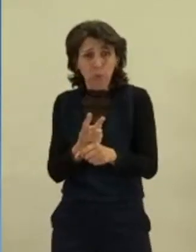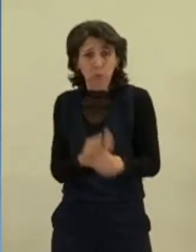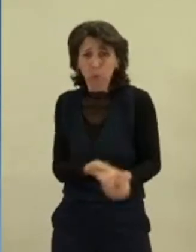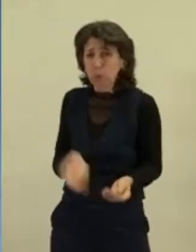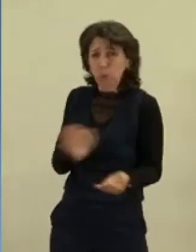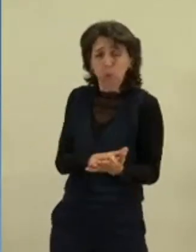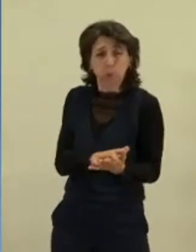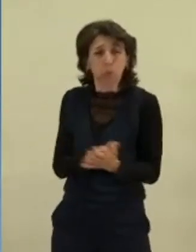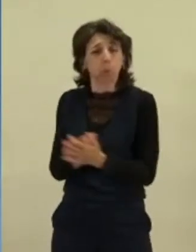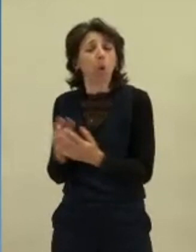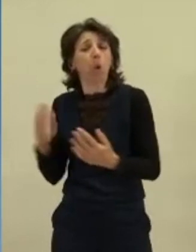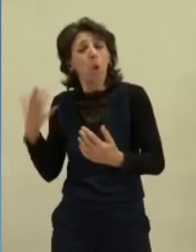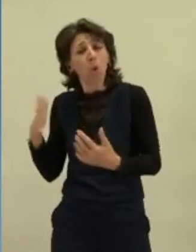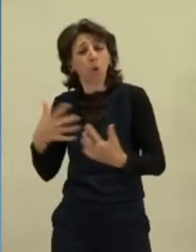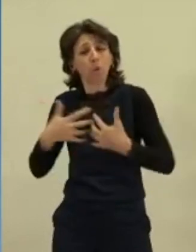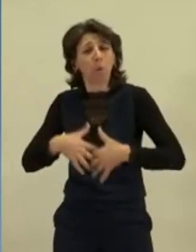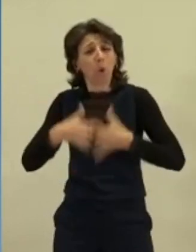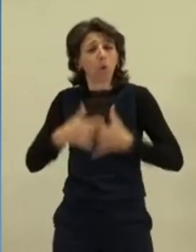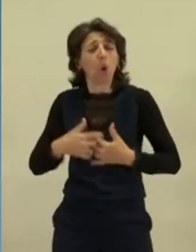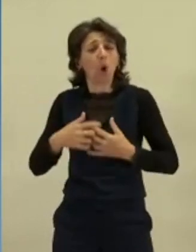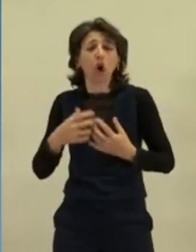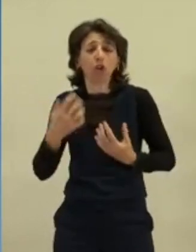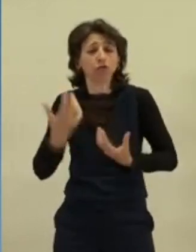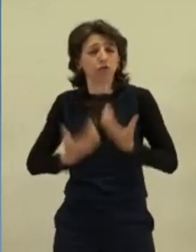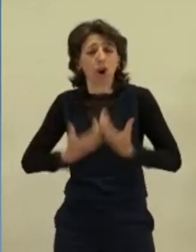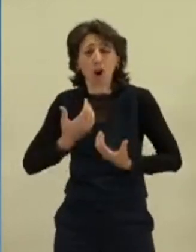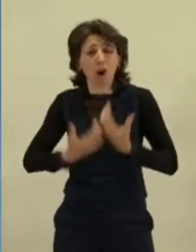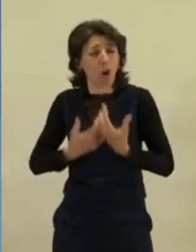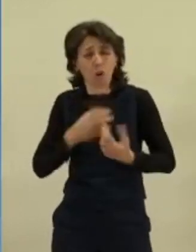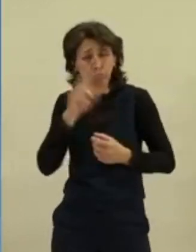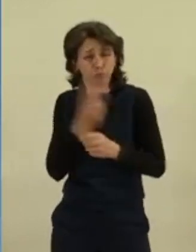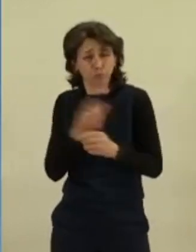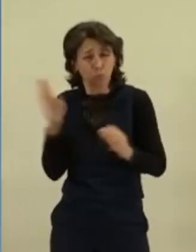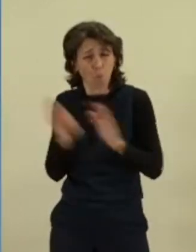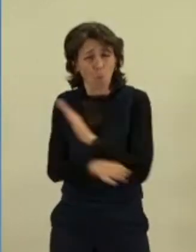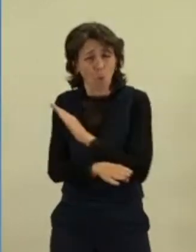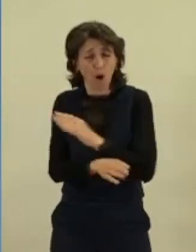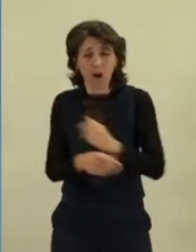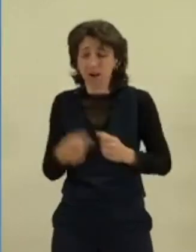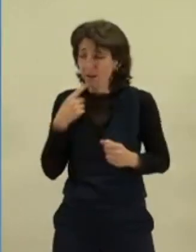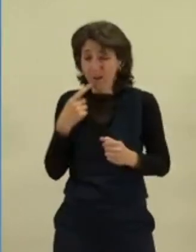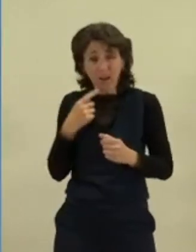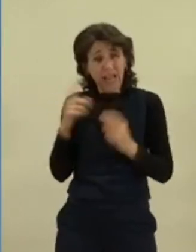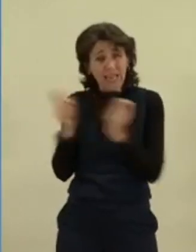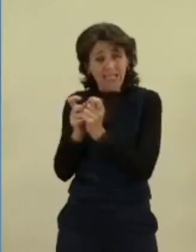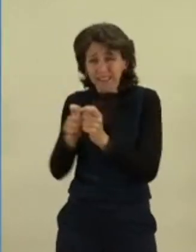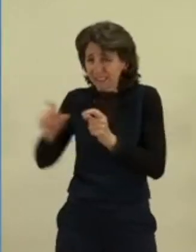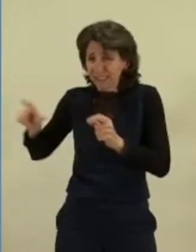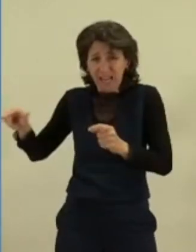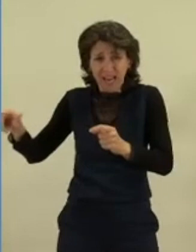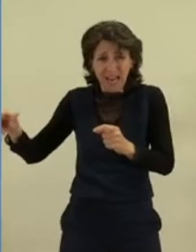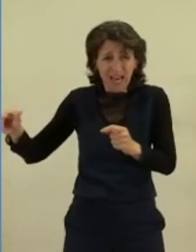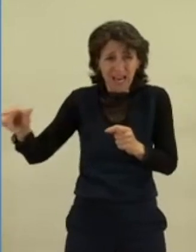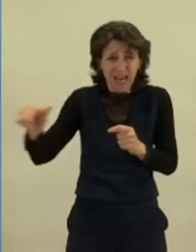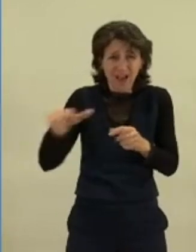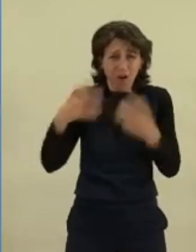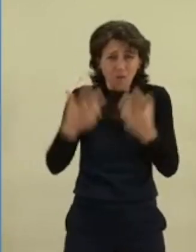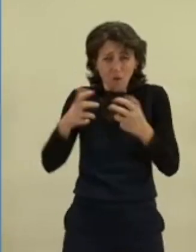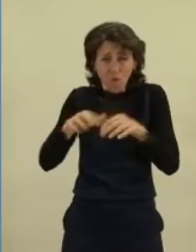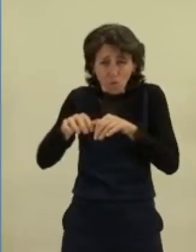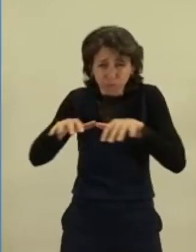qui l'alimente. Vouloir de l'électrique partout et ne pas vouloir du nucléaire est une double aberration.